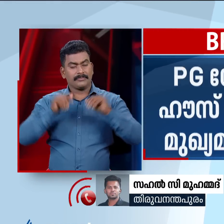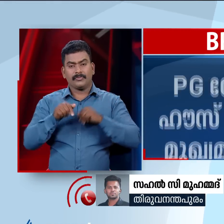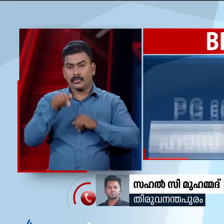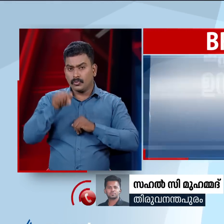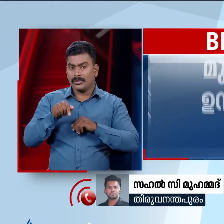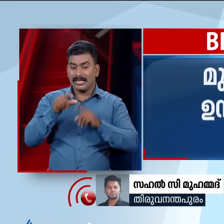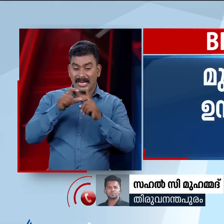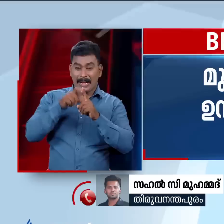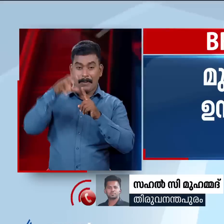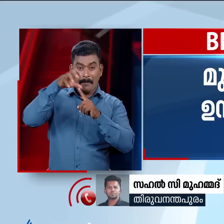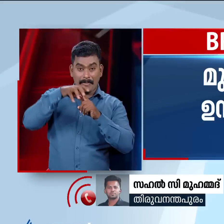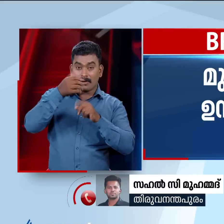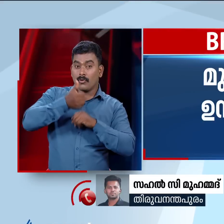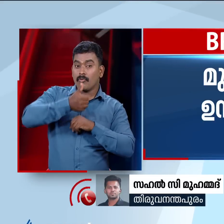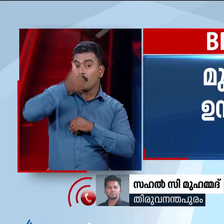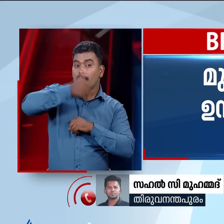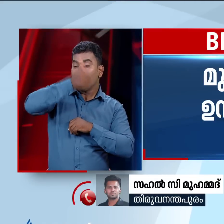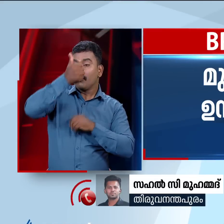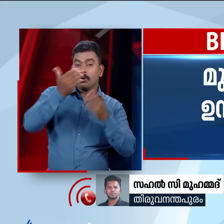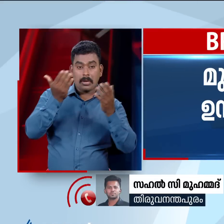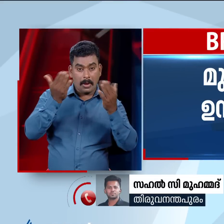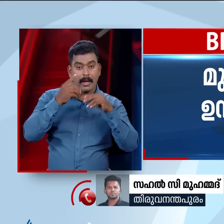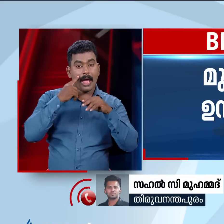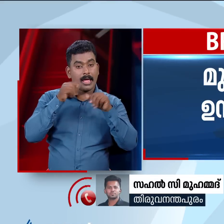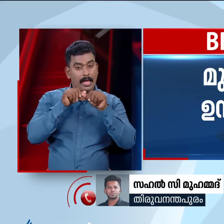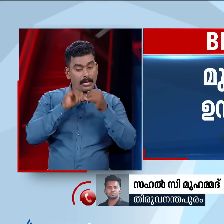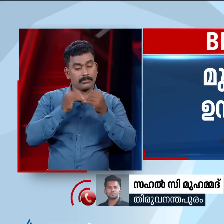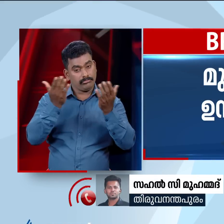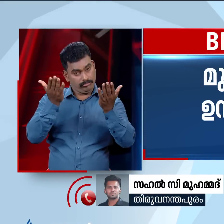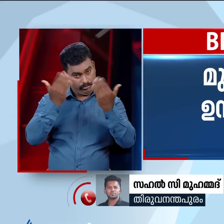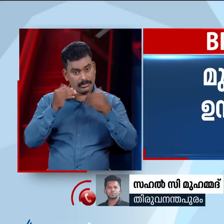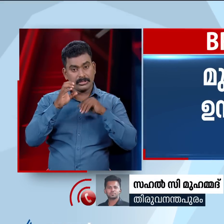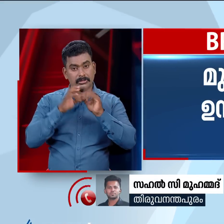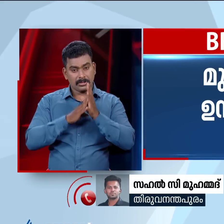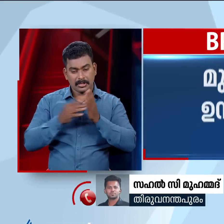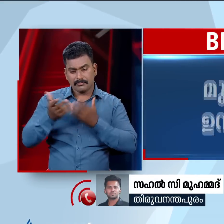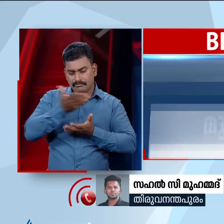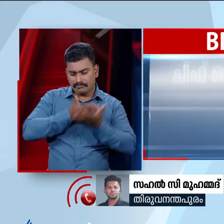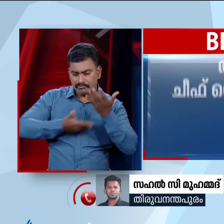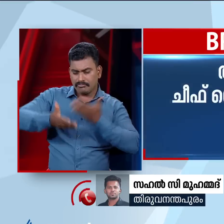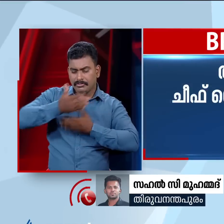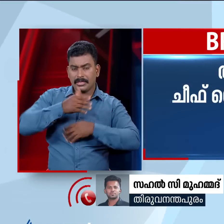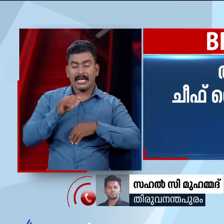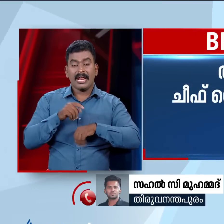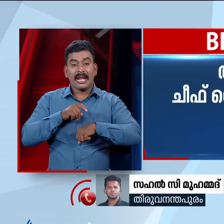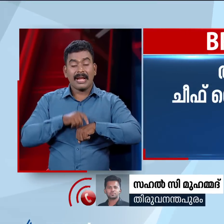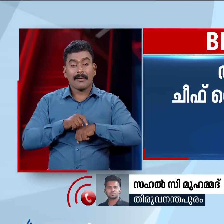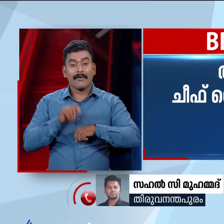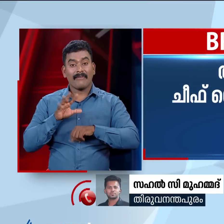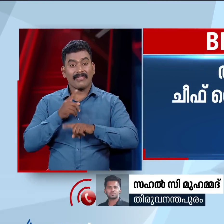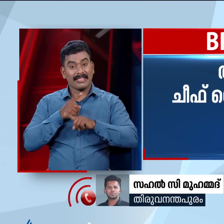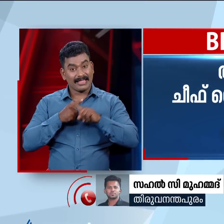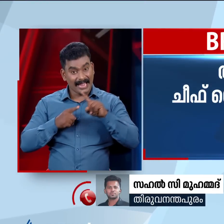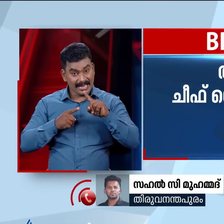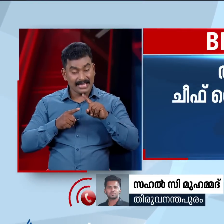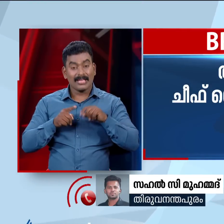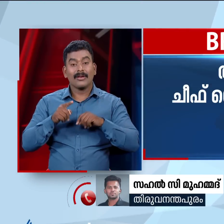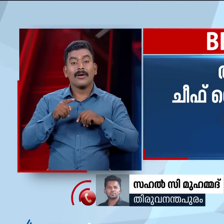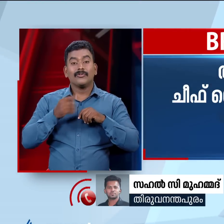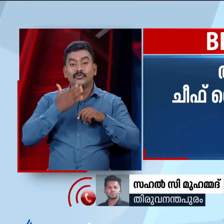വകുപ്പുകളുടെ മേധാവിമാരടക്കം പങ്കെടുപ്പിച്ചുകൊണ്ടുള്ള ഒരു യോഗം ഇപ്പോൾ നടക്കുന്നത്. ഇതിനുശേഷം 5:30 പി ജി ഡോക്ടർമാരുമായും ഹൗസ്